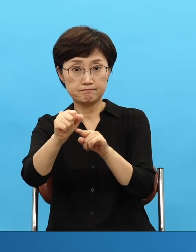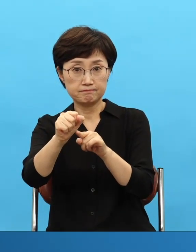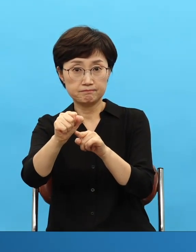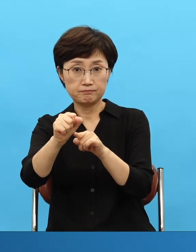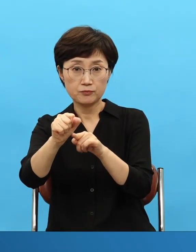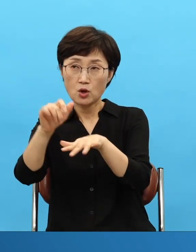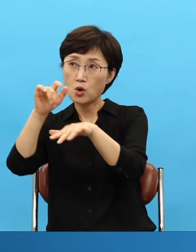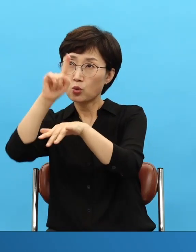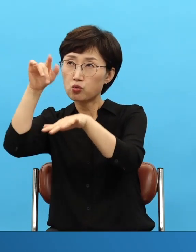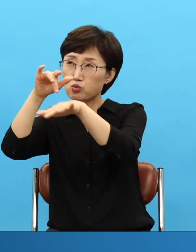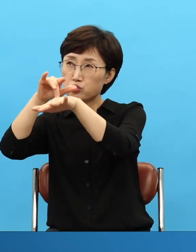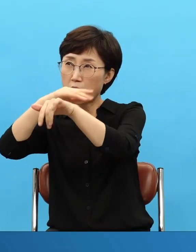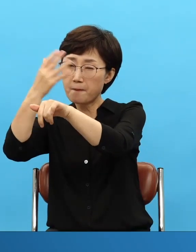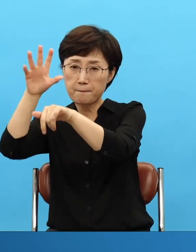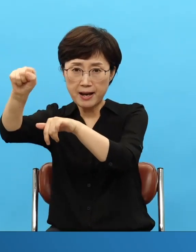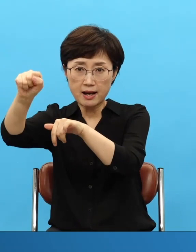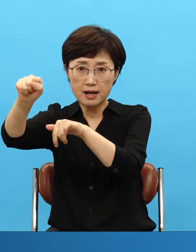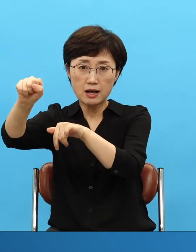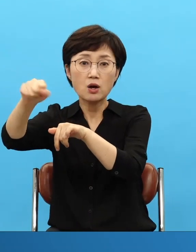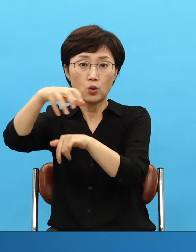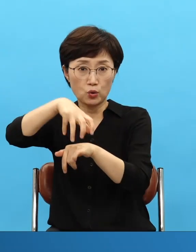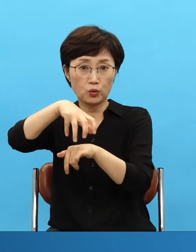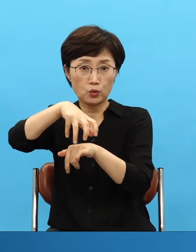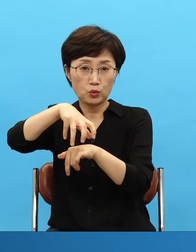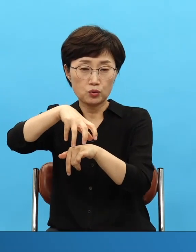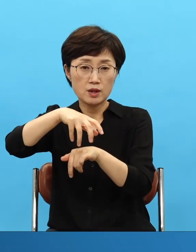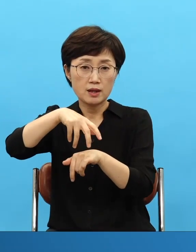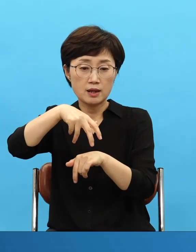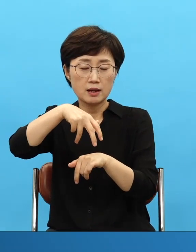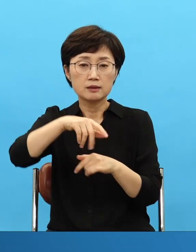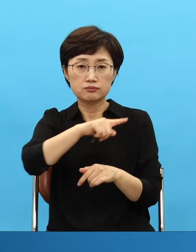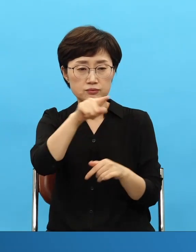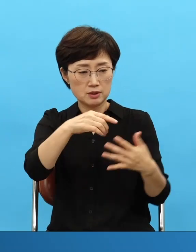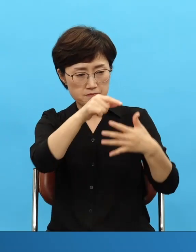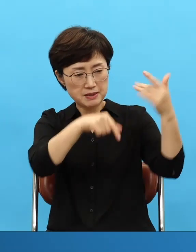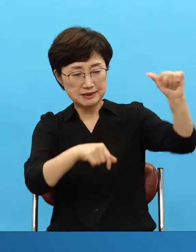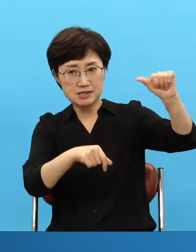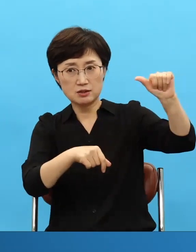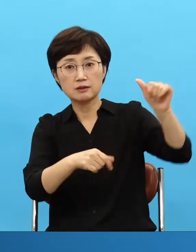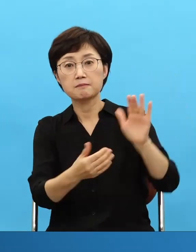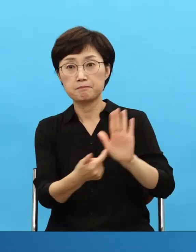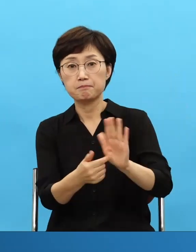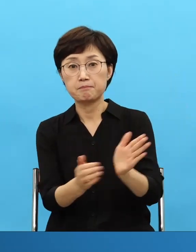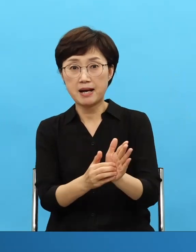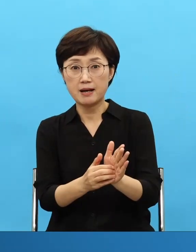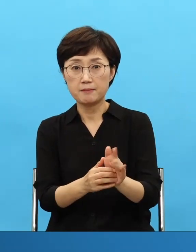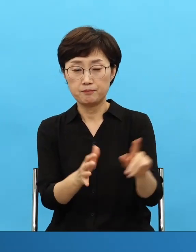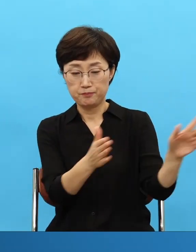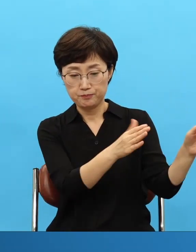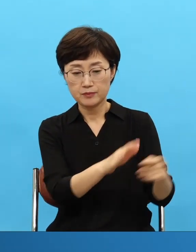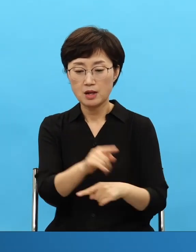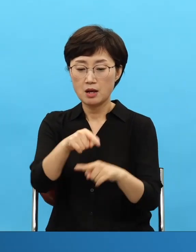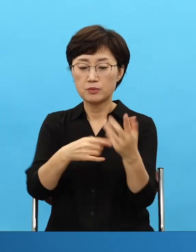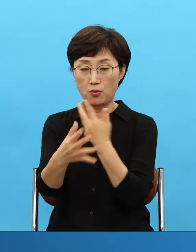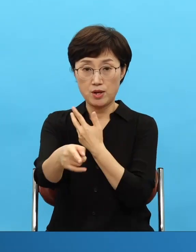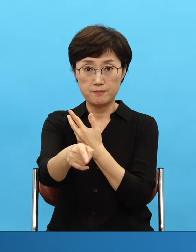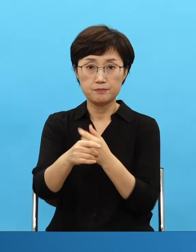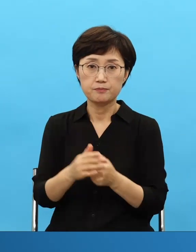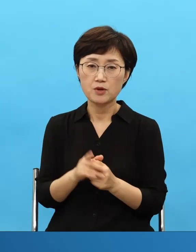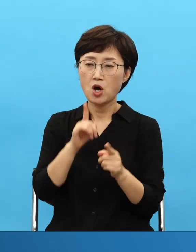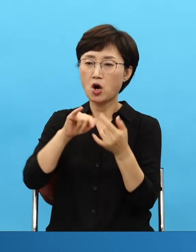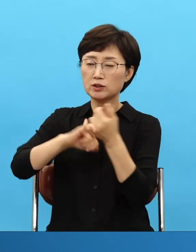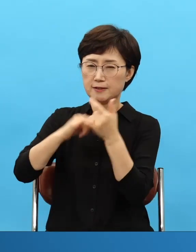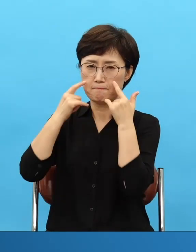이미지 망대, 프랙티스의 망대란 제목으로 5강의 메시지를, 본대회는 정확한 언약,